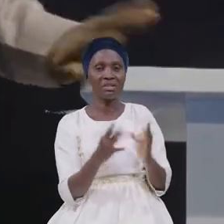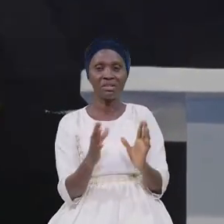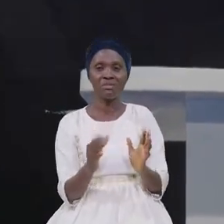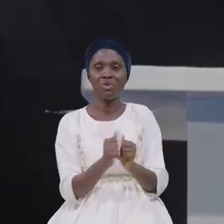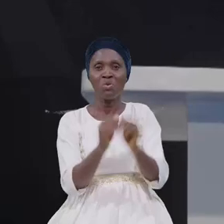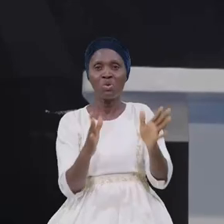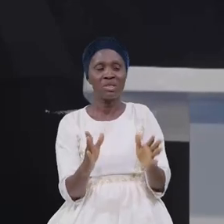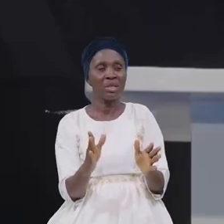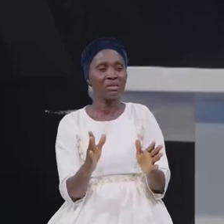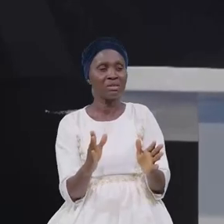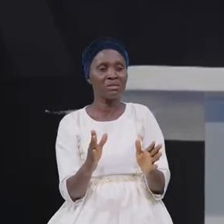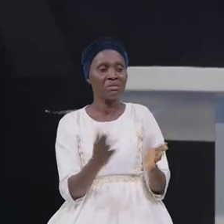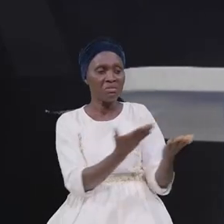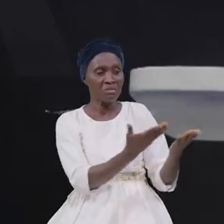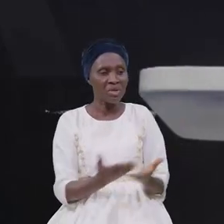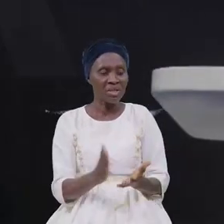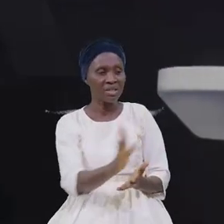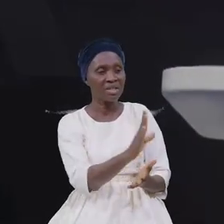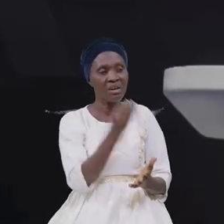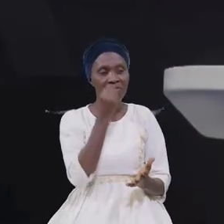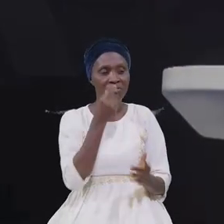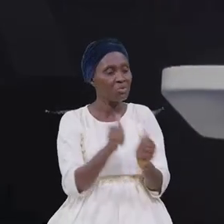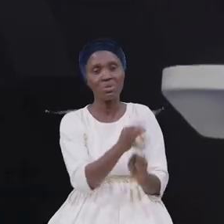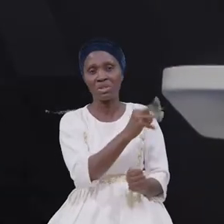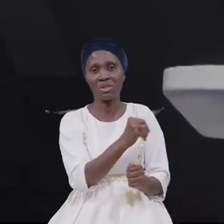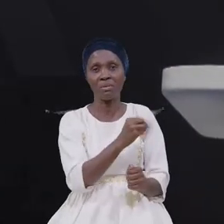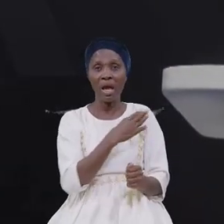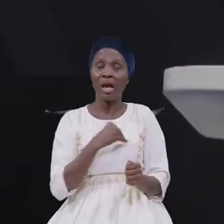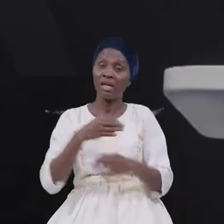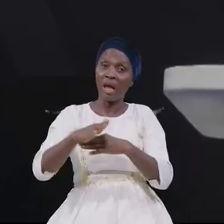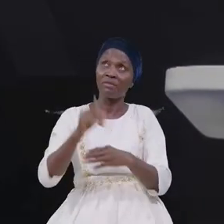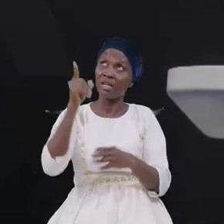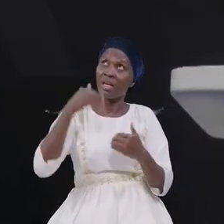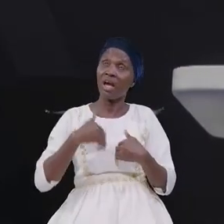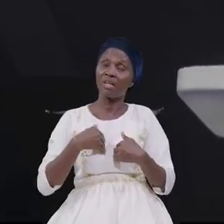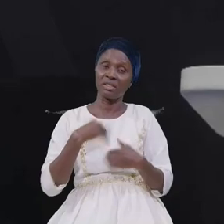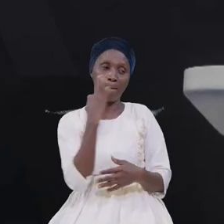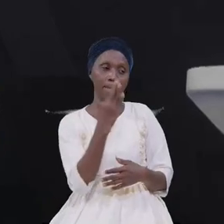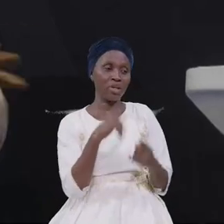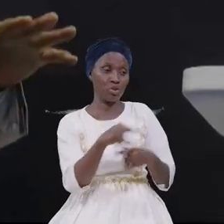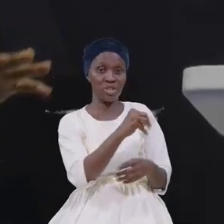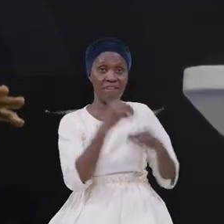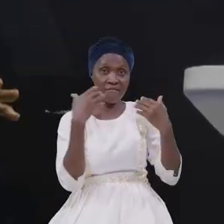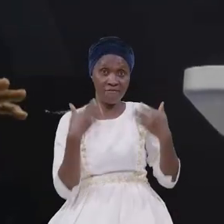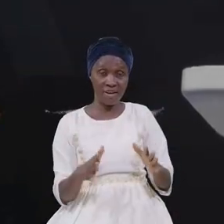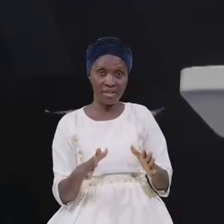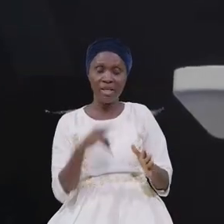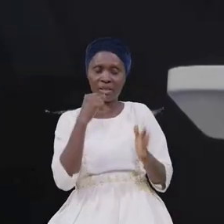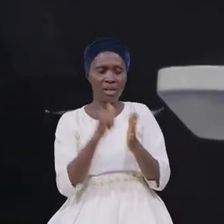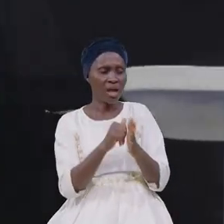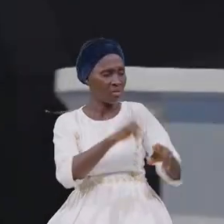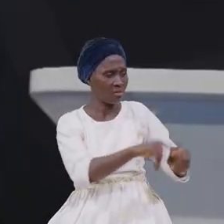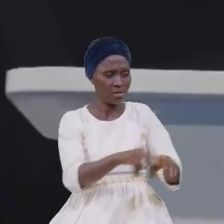croyant et Jésus même est allé vers les gens en de son temps. Il a guéri les gens, il a tout